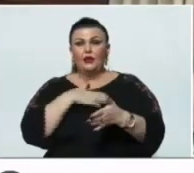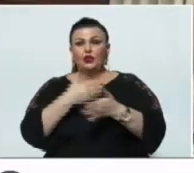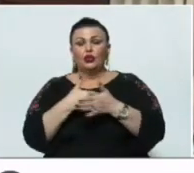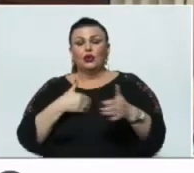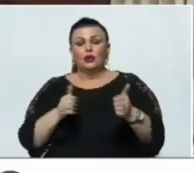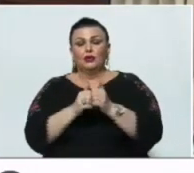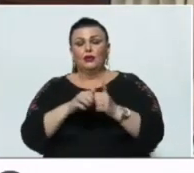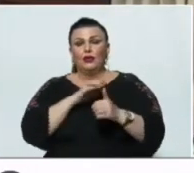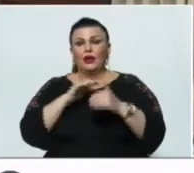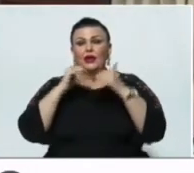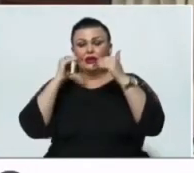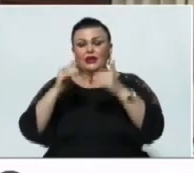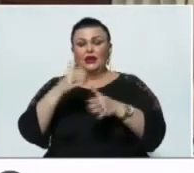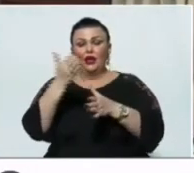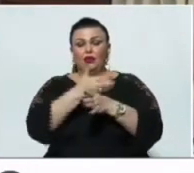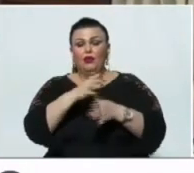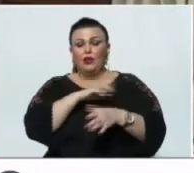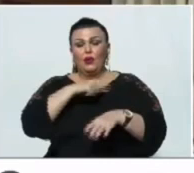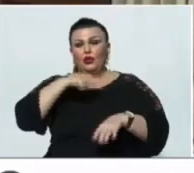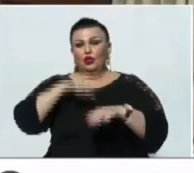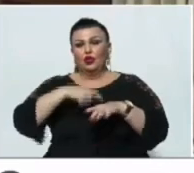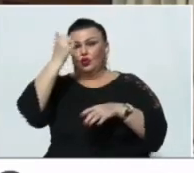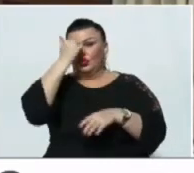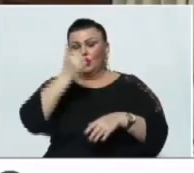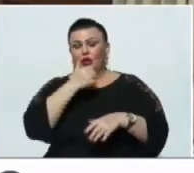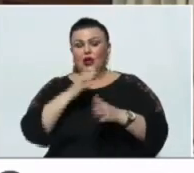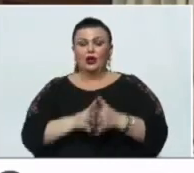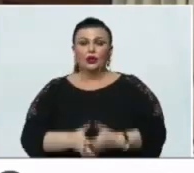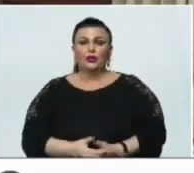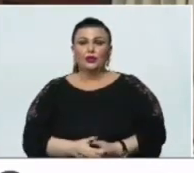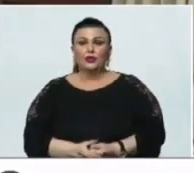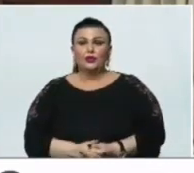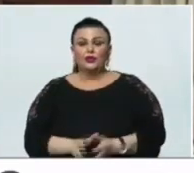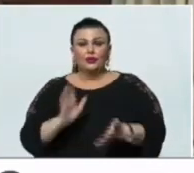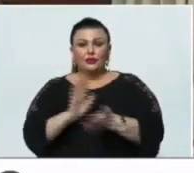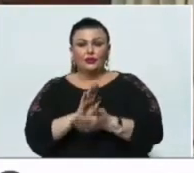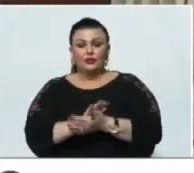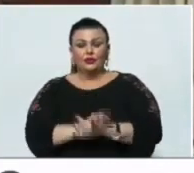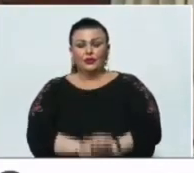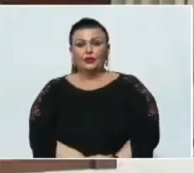tərəfdən olduğunu hiss etdiklərini bildiriblər. Çox sağ olun, təşəkkür edirəm. Sağ olun.